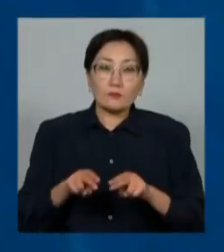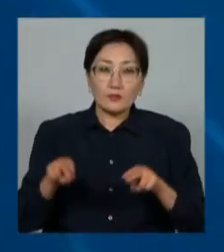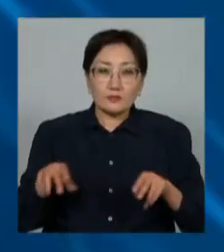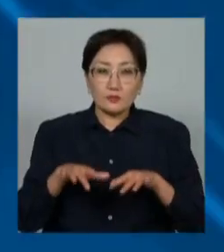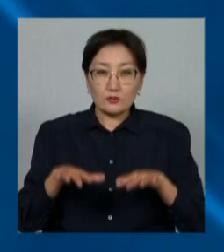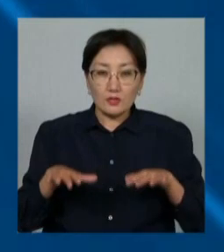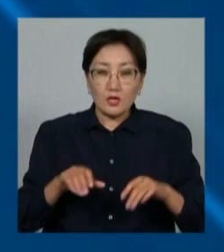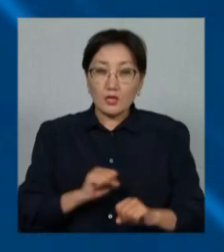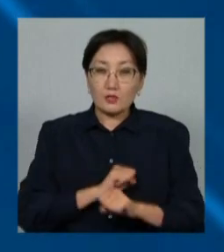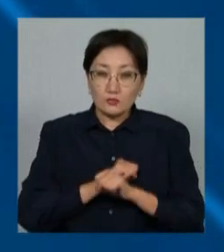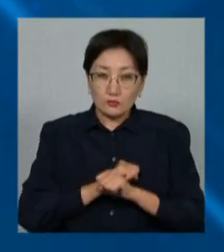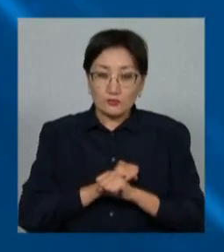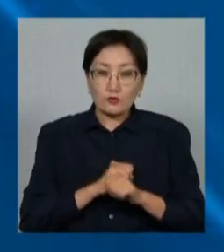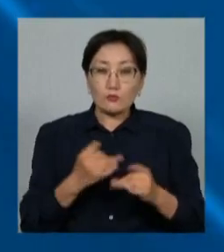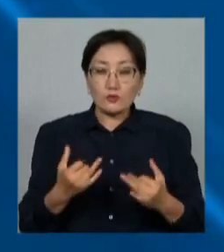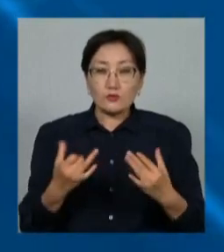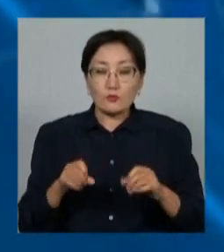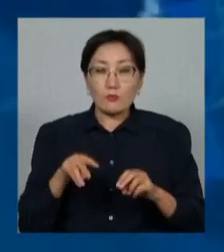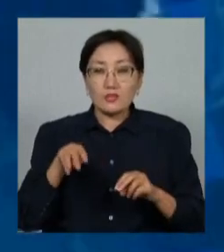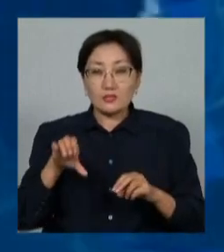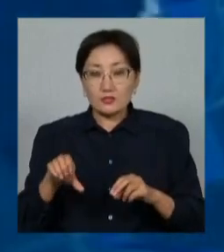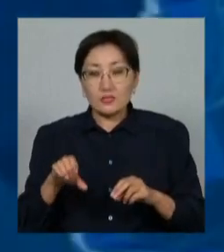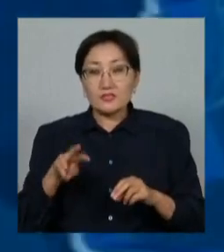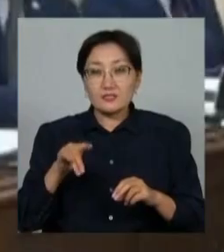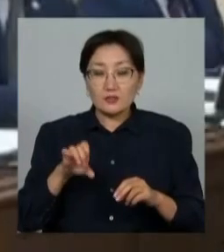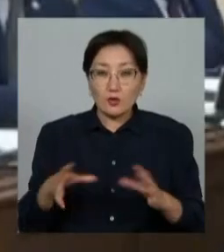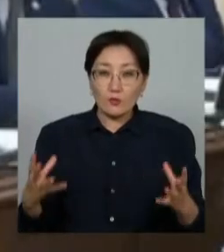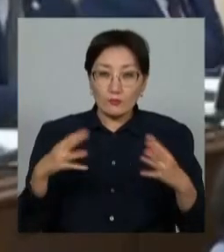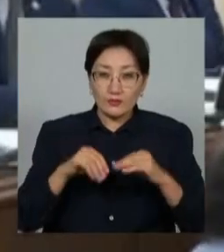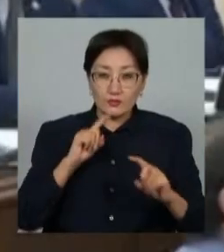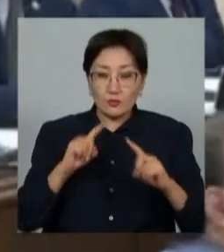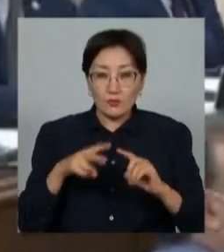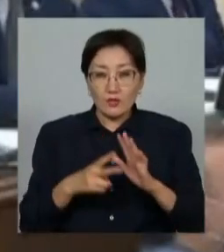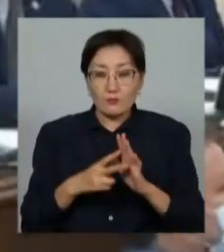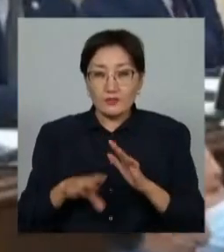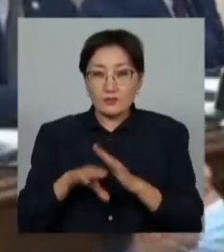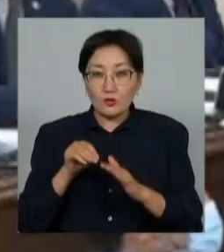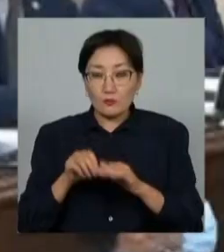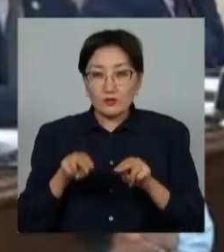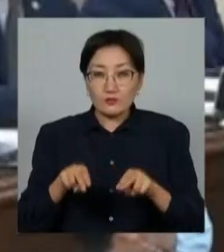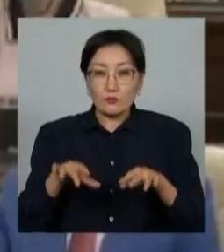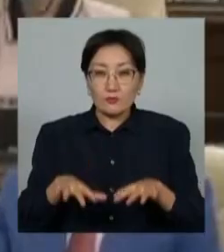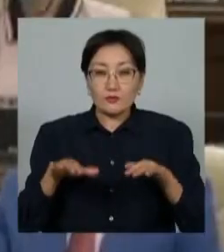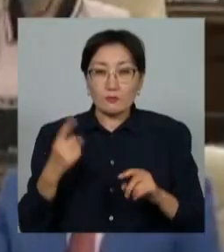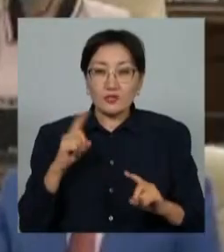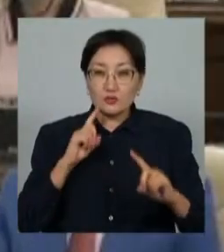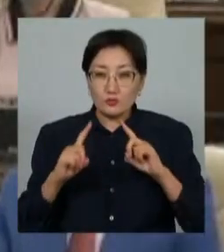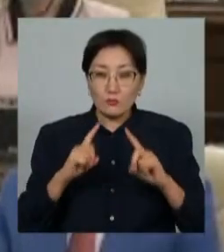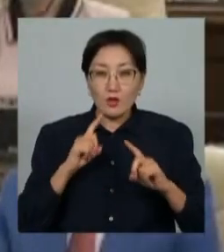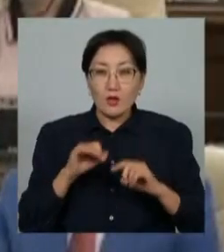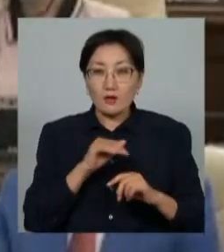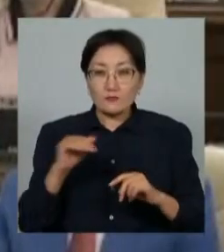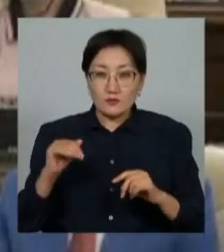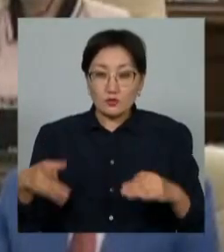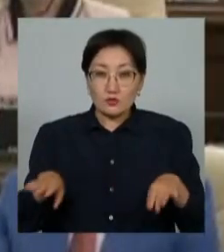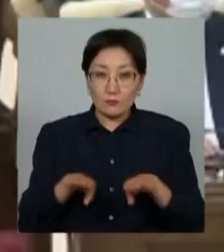Парламент каникулға кетті. Бүгін мәжіліс пен сенаттың бірлескен отырысында 7-ші сайланған парламенттің бірінші сессиясы ресми